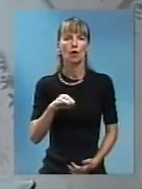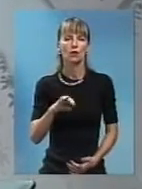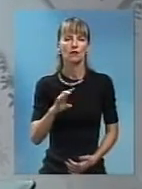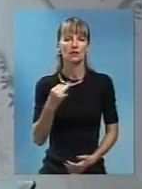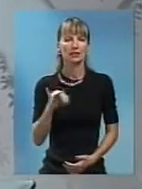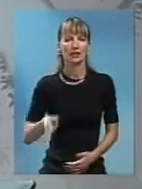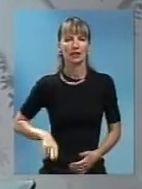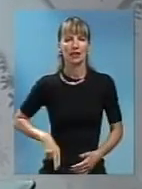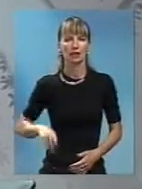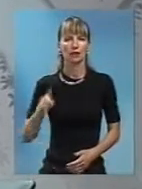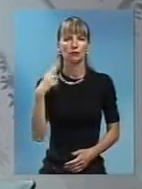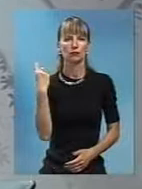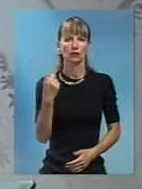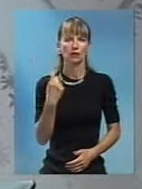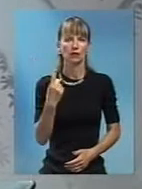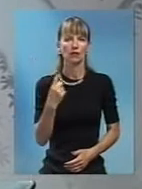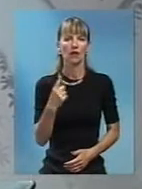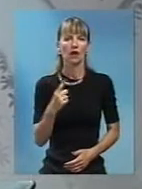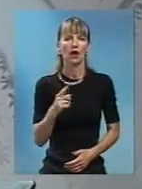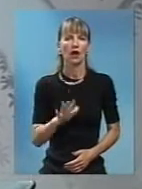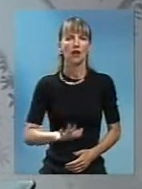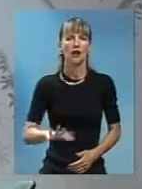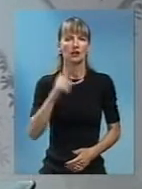Запорізького обласного краєзнавчого музею.